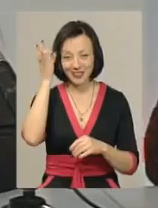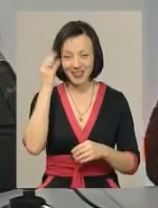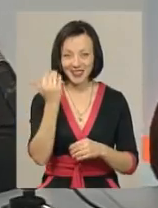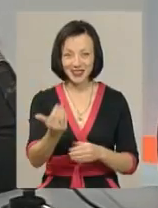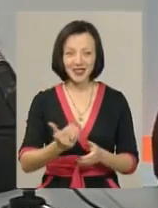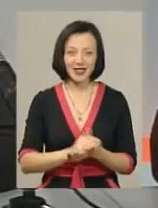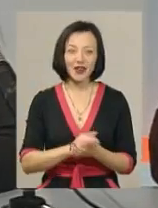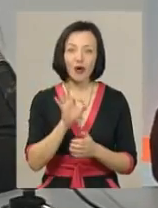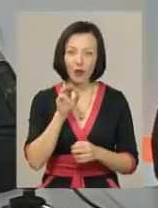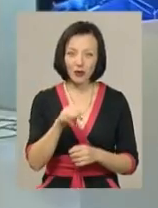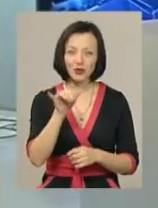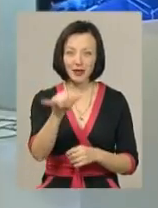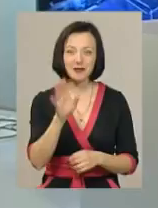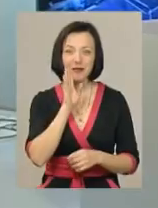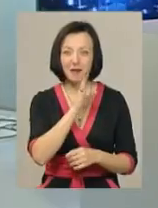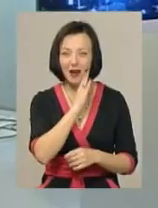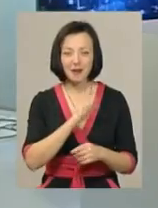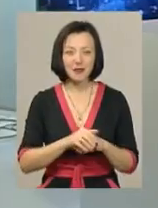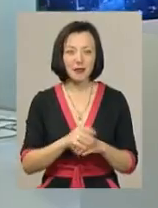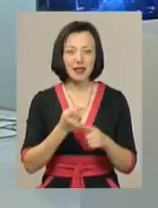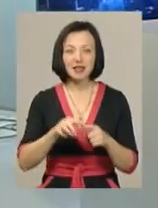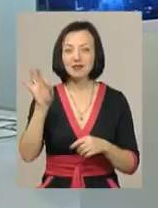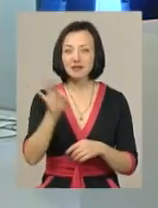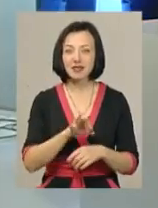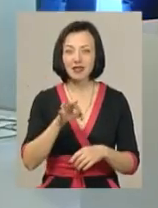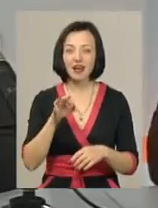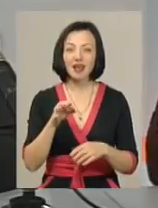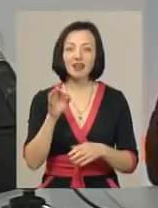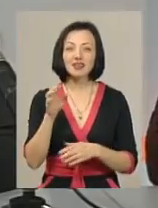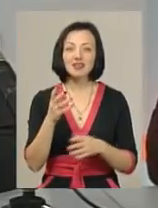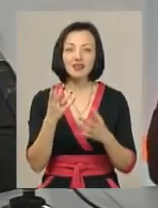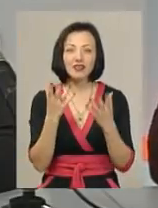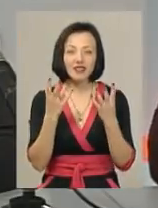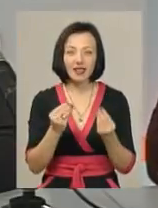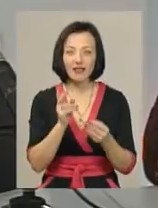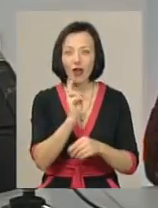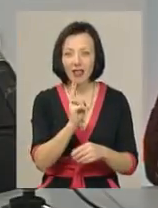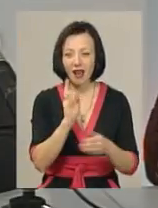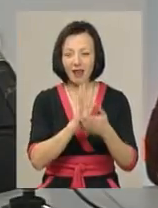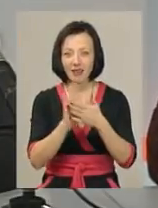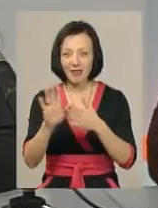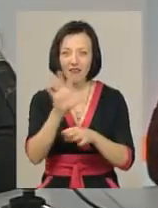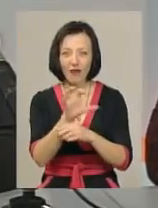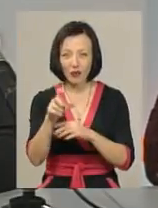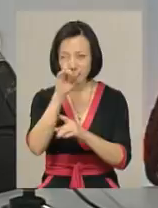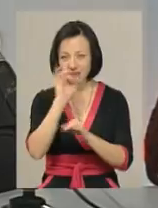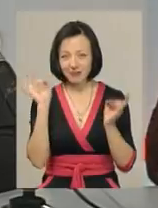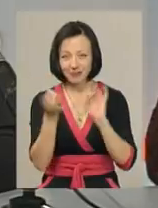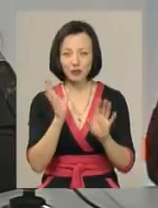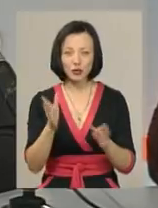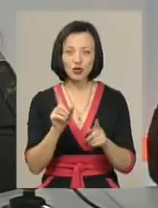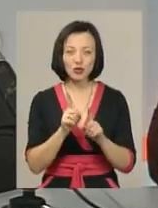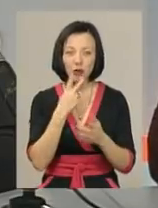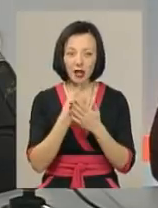ка подру як будуть згадувати і це ж моментально буде на наступний день в Інстаграмі ВКонтакті всі про це будуть знати і буде Що